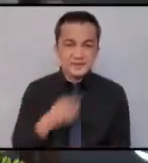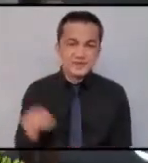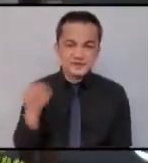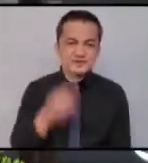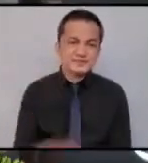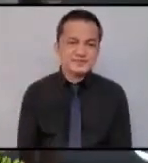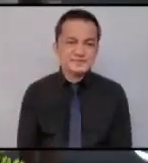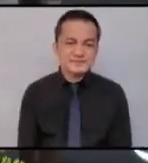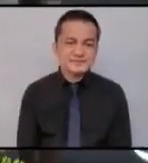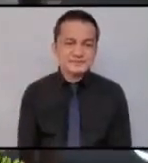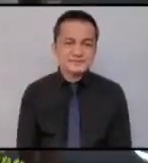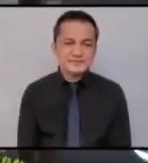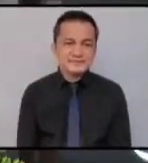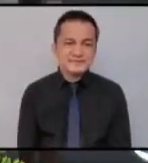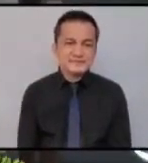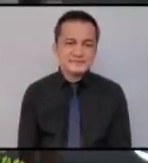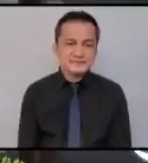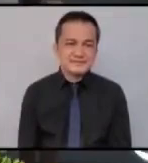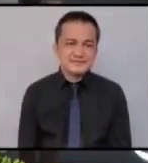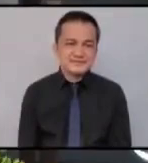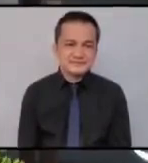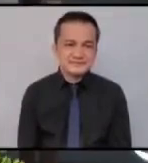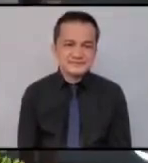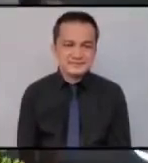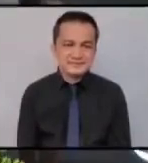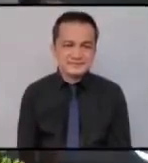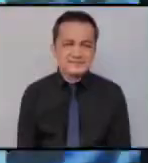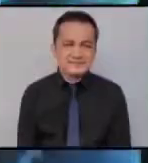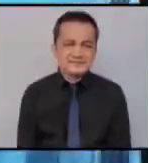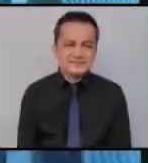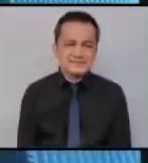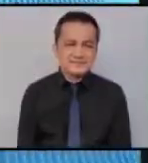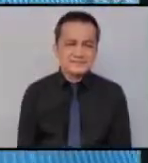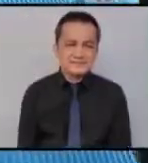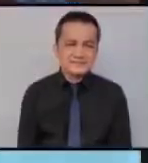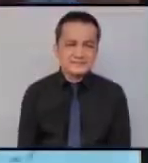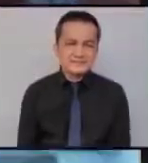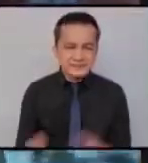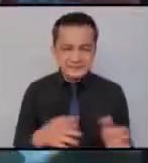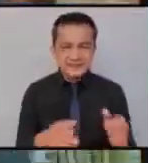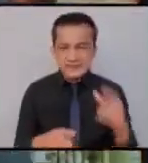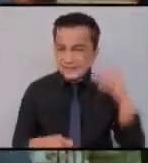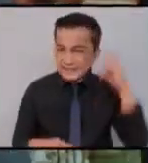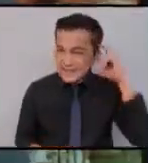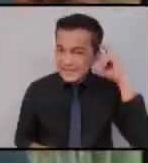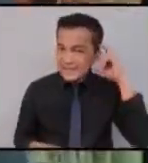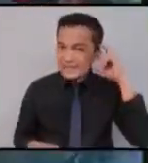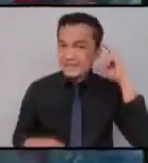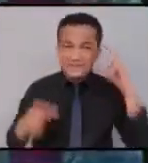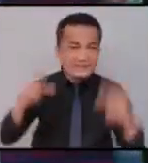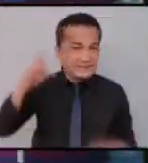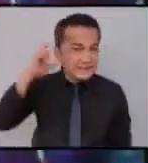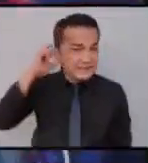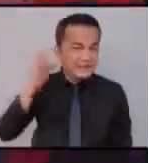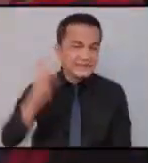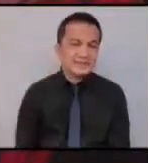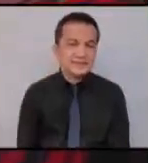Sige, sige. Para mabilis. Na. Ako na. Ako na dun sa ano? Sa tenga. Sa tenga. Pero kumorte ka muna ng tenga dyan ng